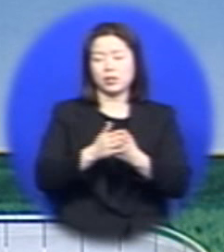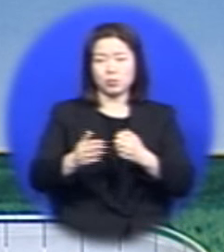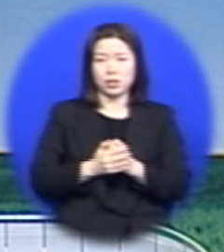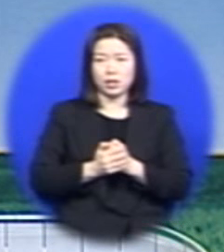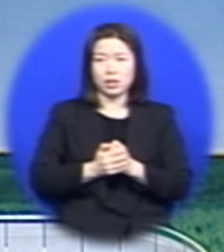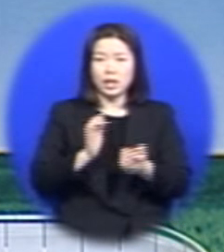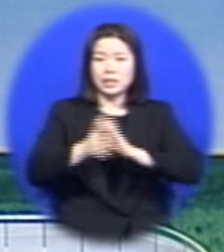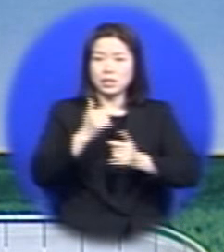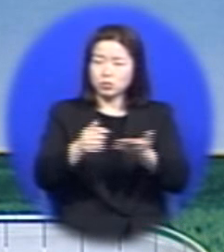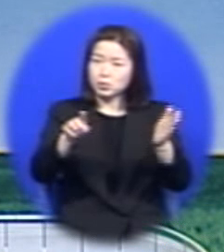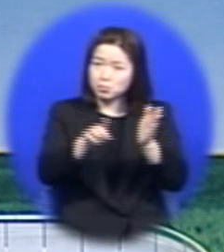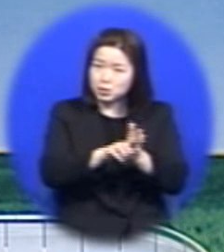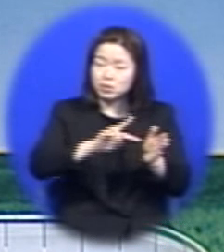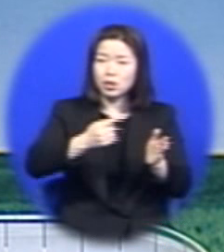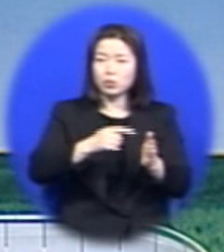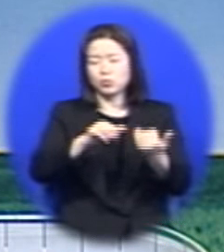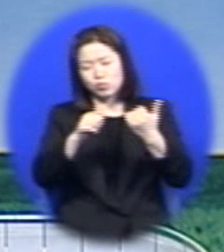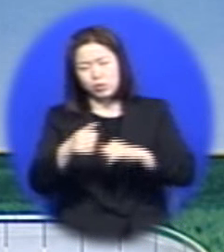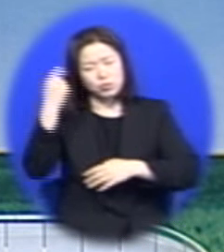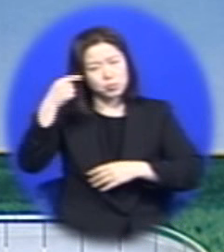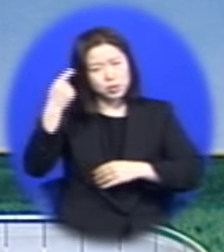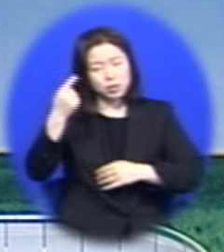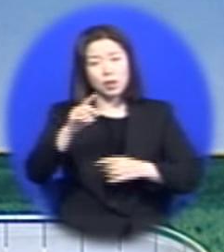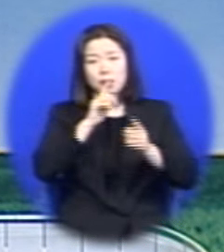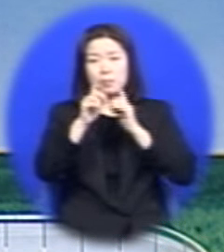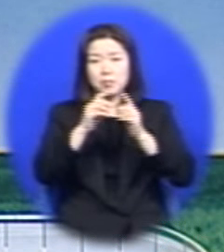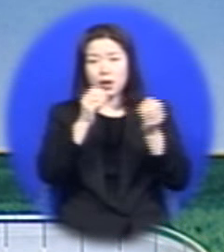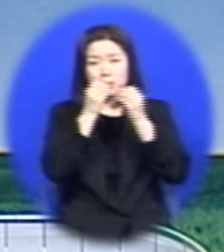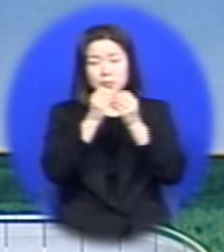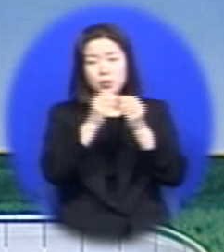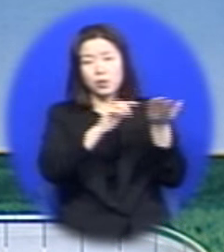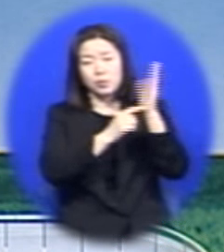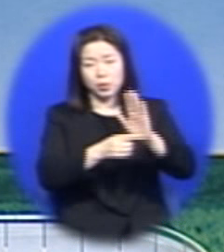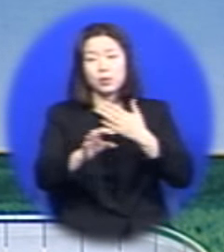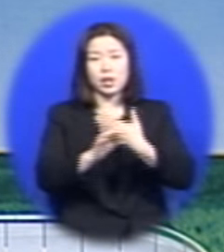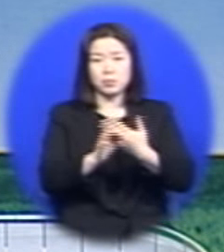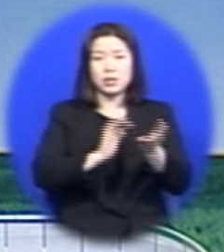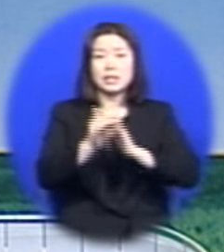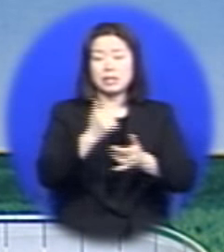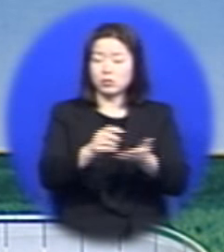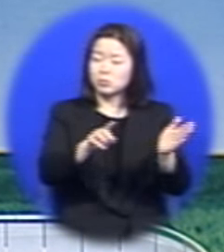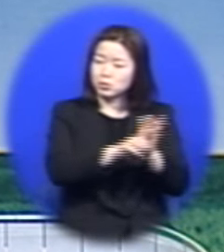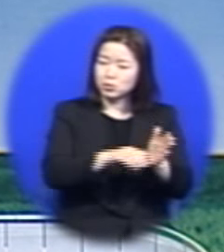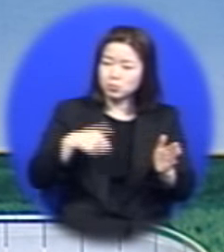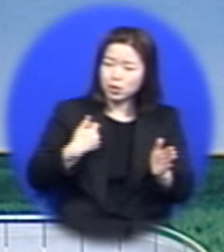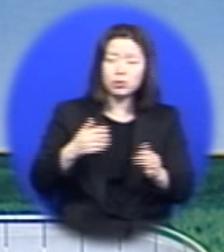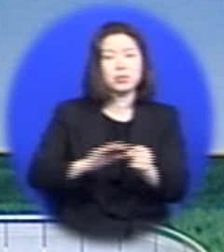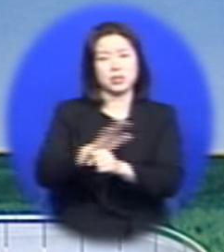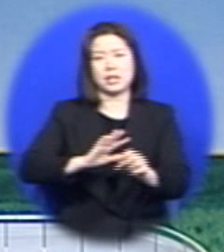예수님을 믿는데도 죽겠어, 미치겠어 이런 표현을 하는 것은 예수를 믿는지 몰라도 사랑하는 건